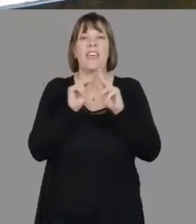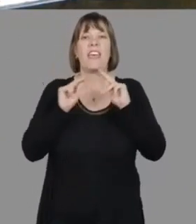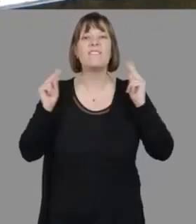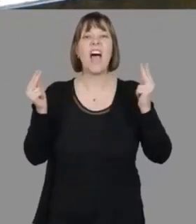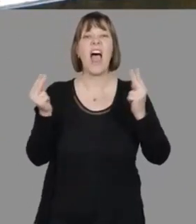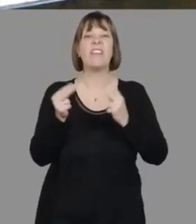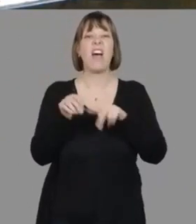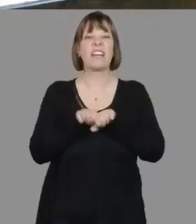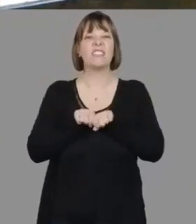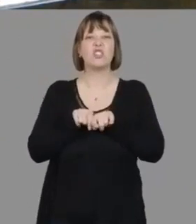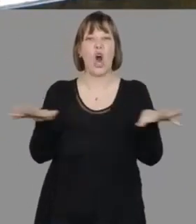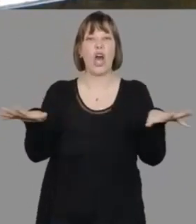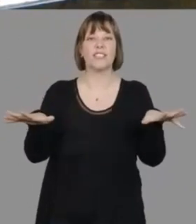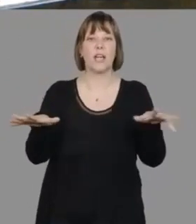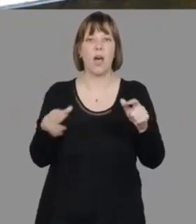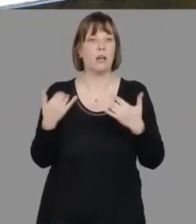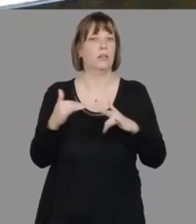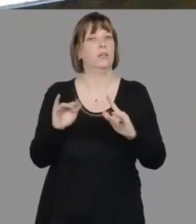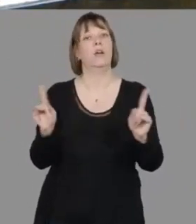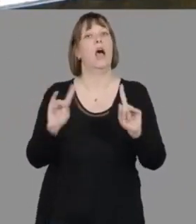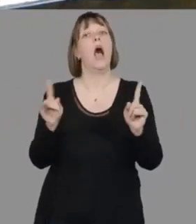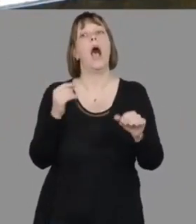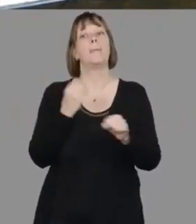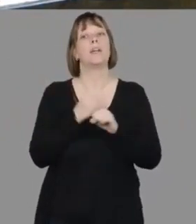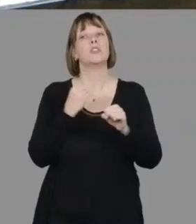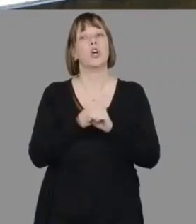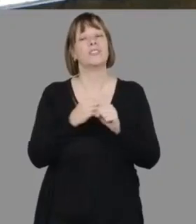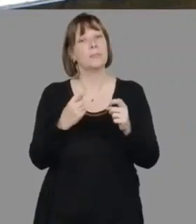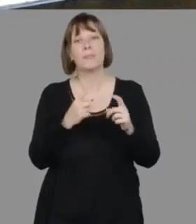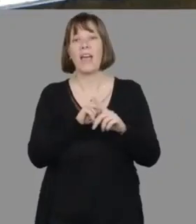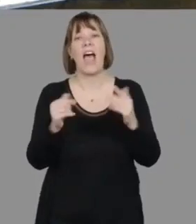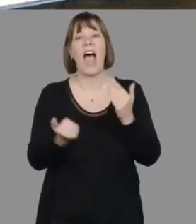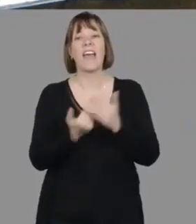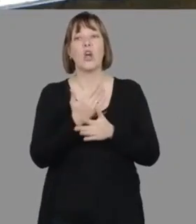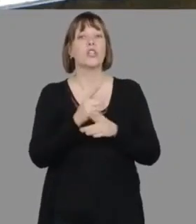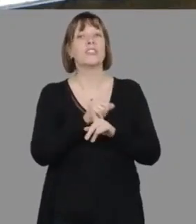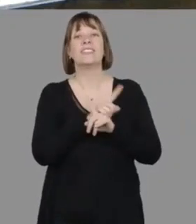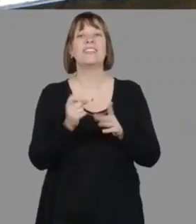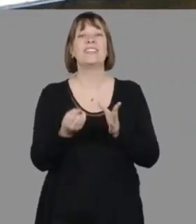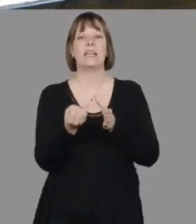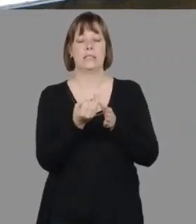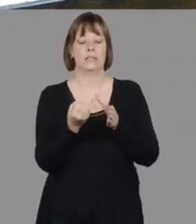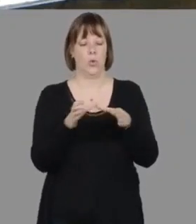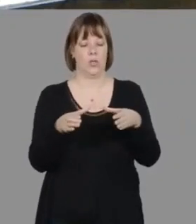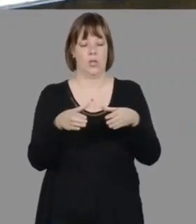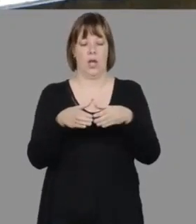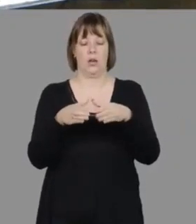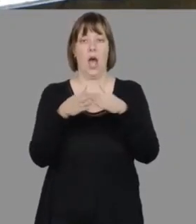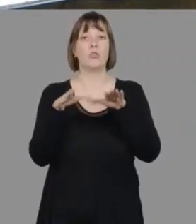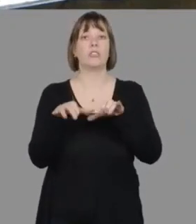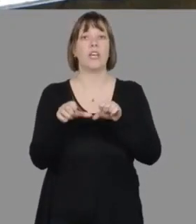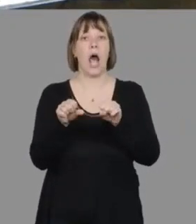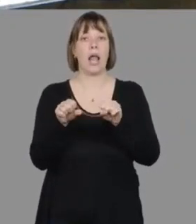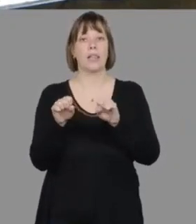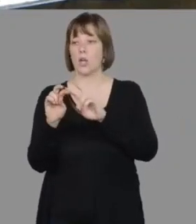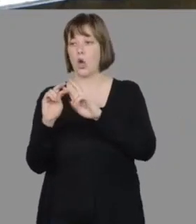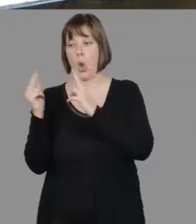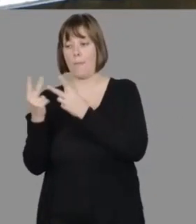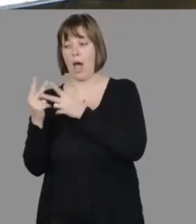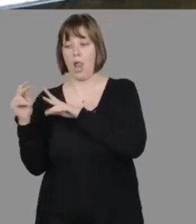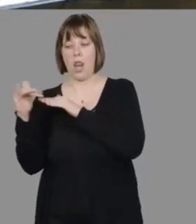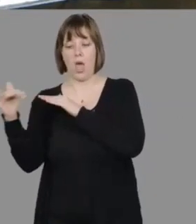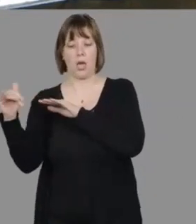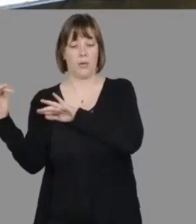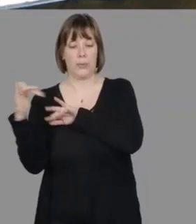Seuche, aber er steht erneut nicht isoliert von der globalen Lage.